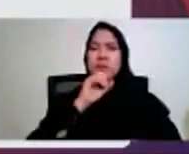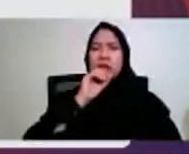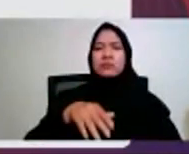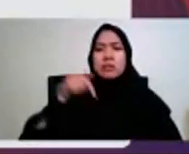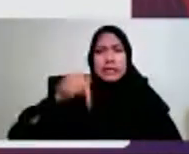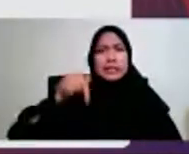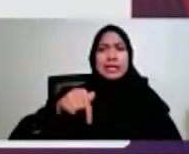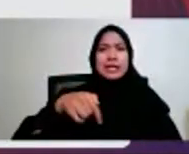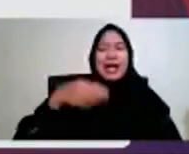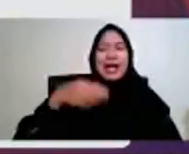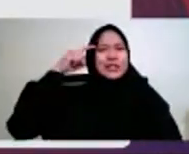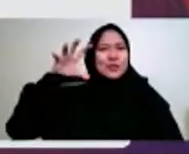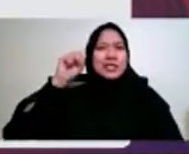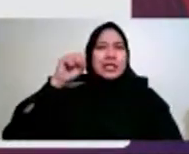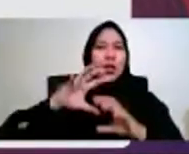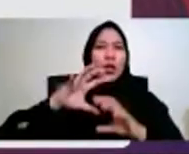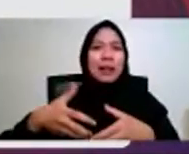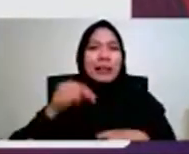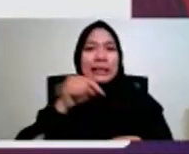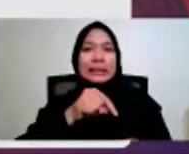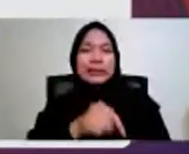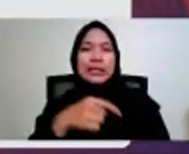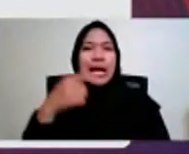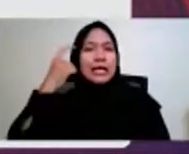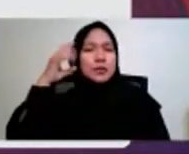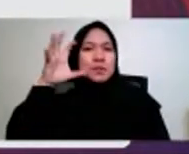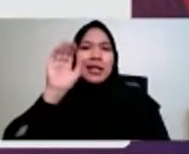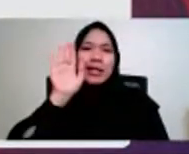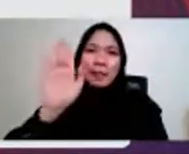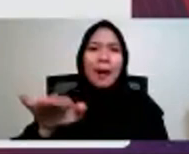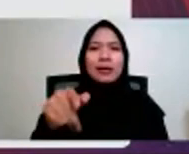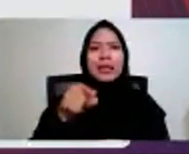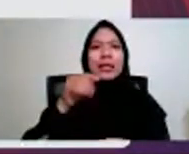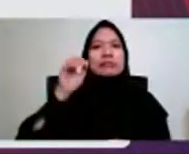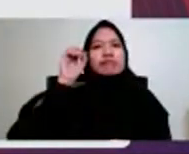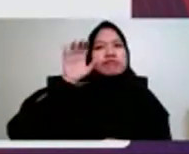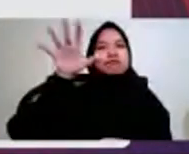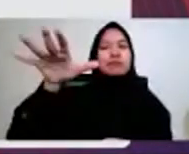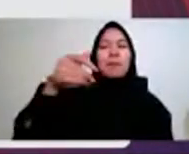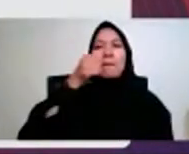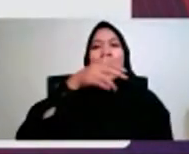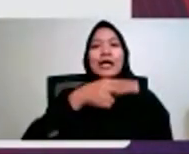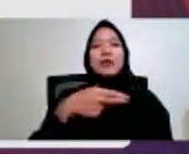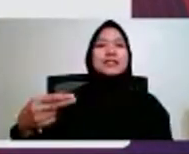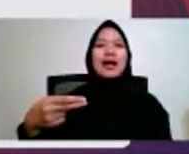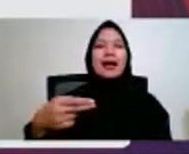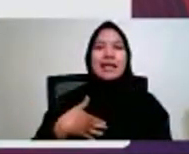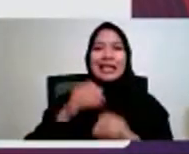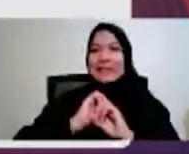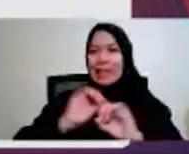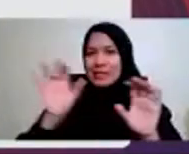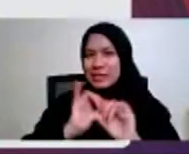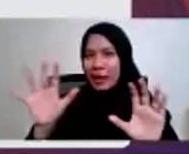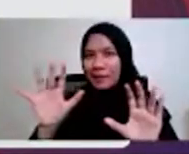iki lo asumsi kedepan iki loh proyeksi proyeksinya bangun Esa ya Jelaskan dan